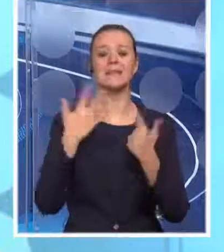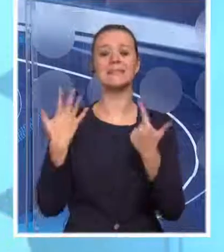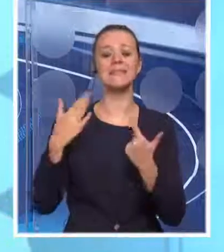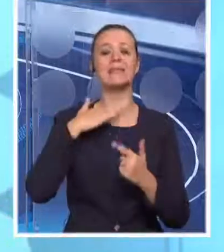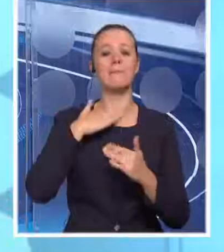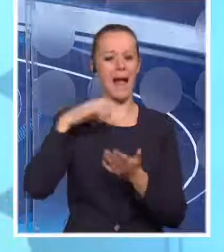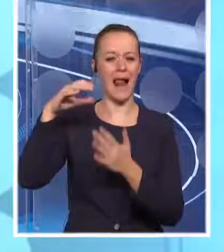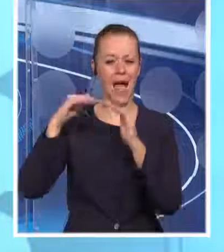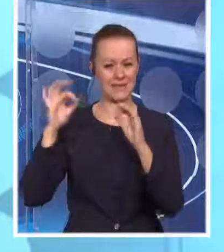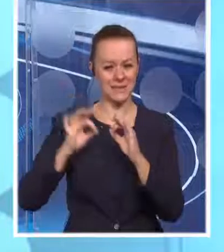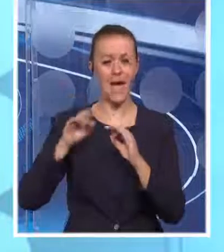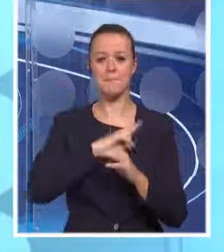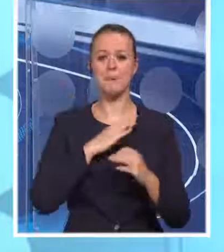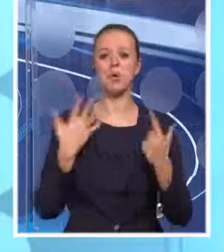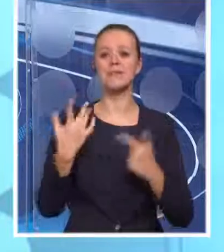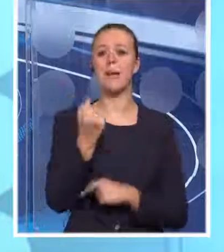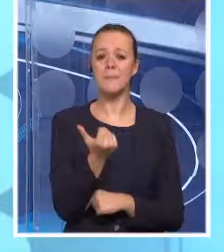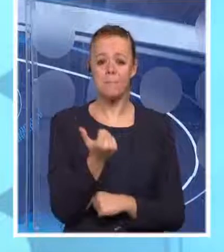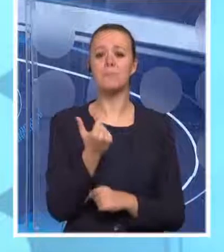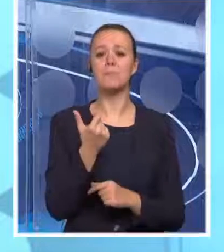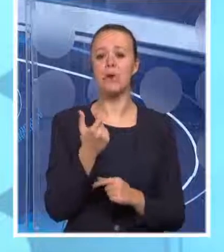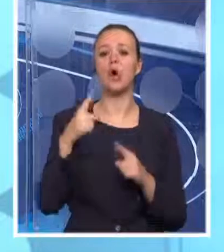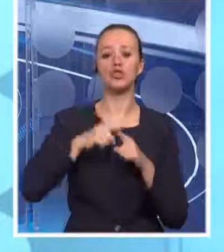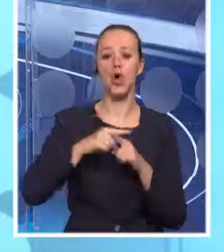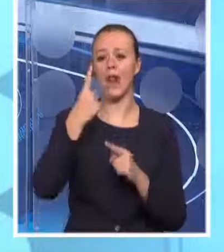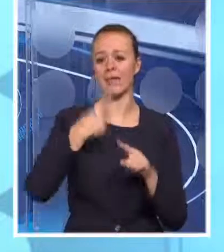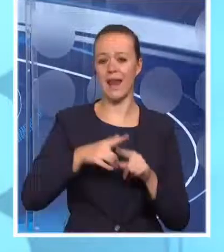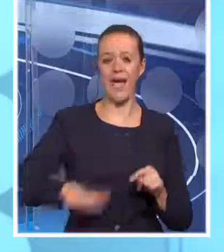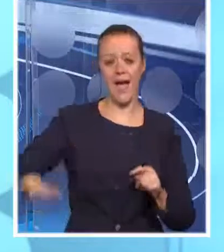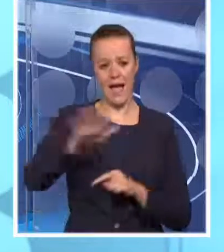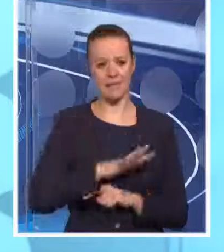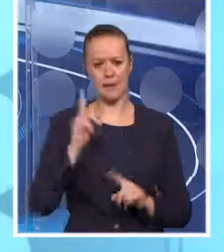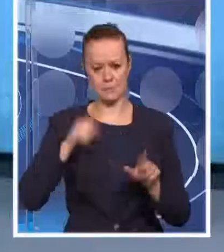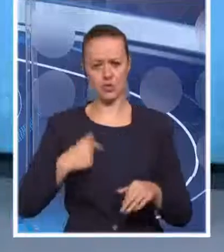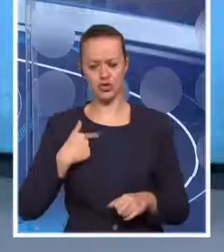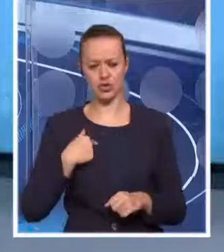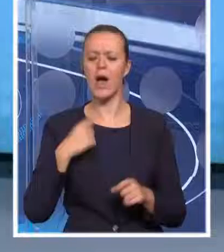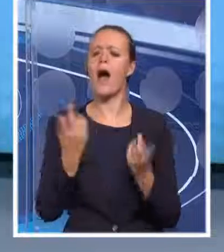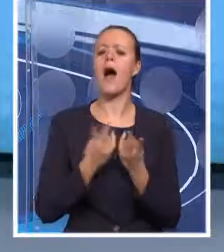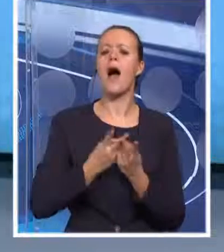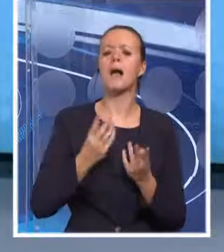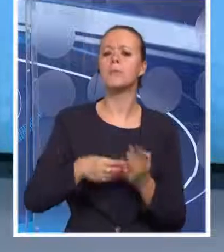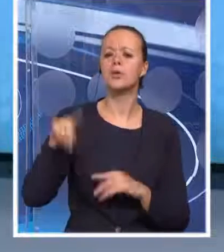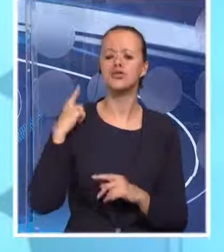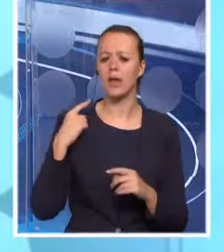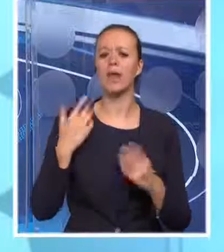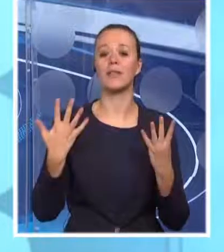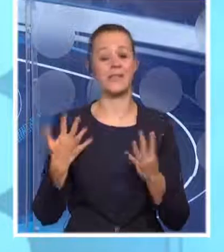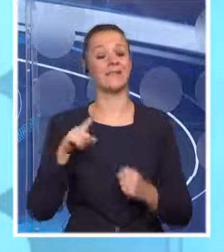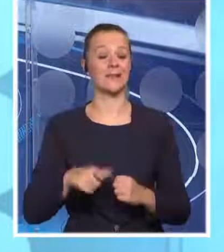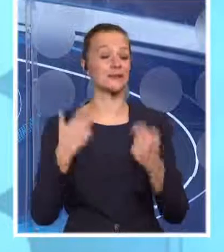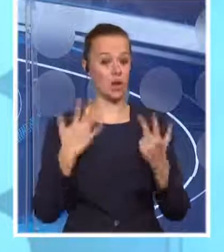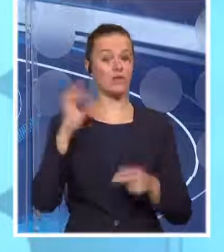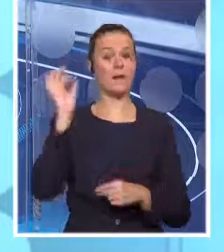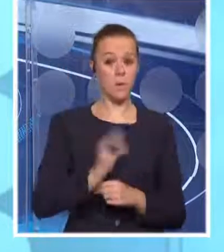10,5 tona po hektaru. Možete misliti koliki je rod kukuruza ove godine. Pa koliki je bio, na primjer, 9,8% će